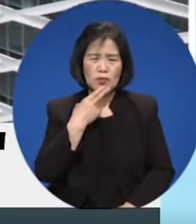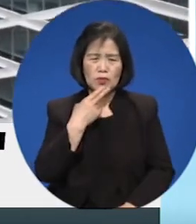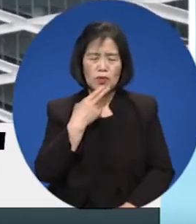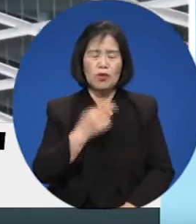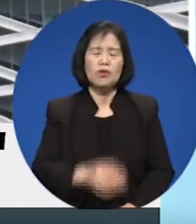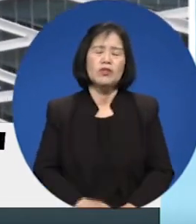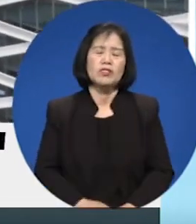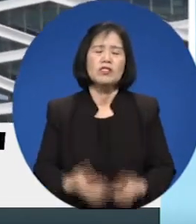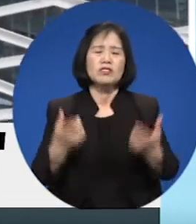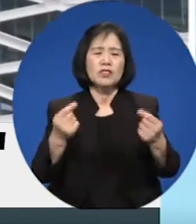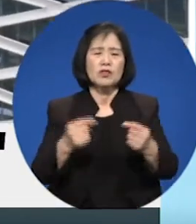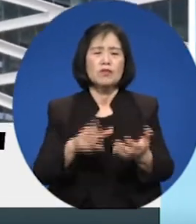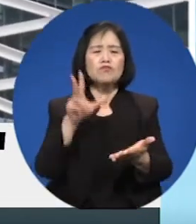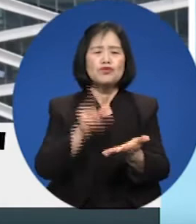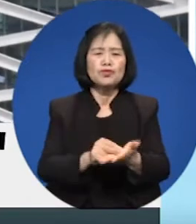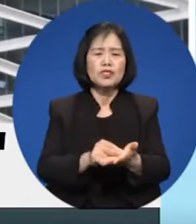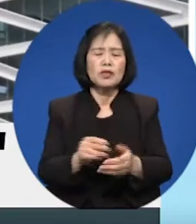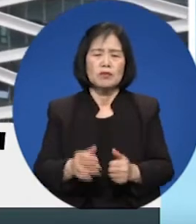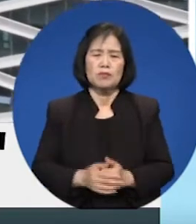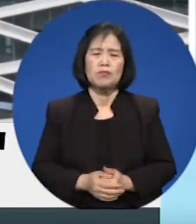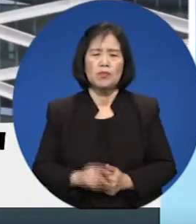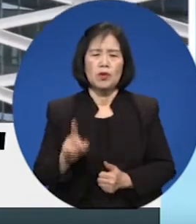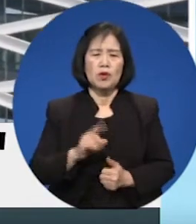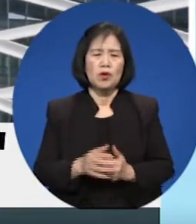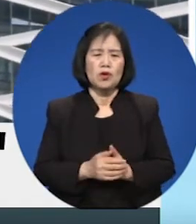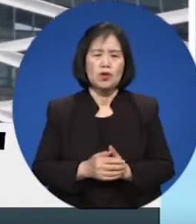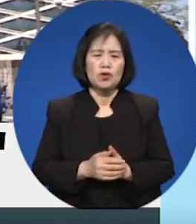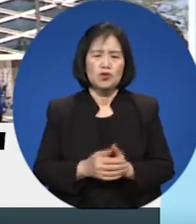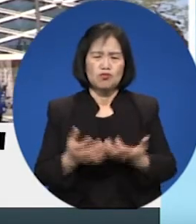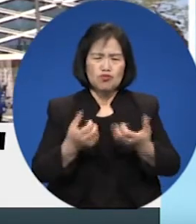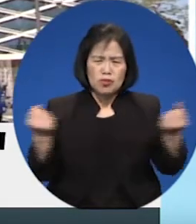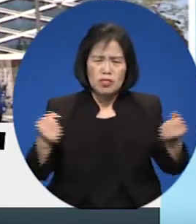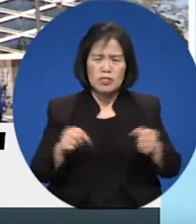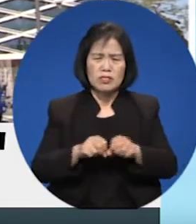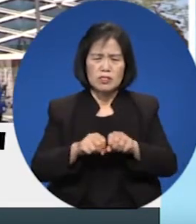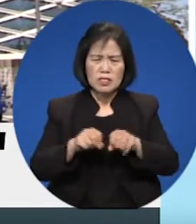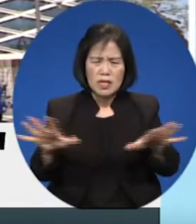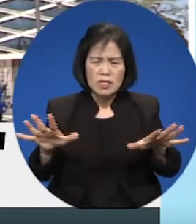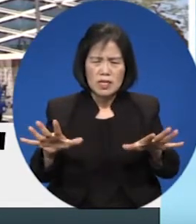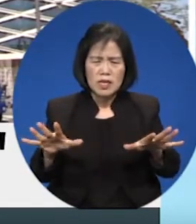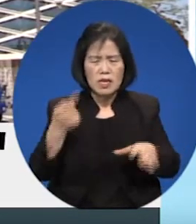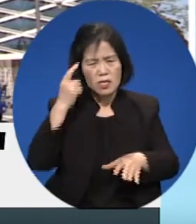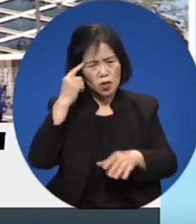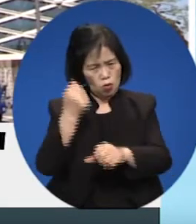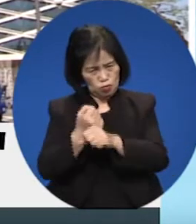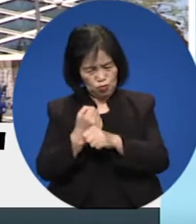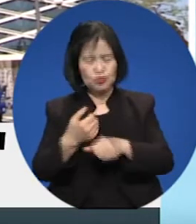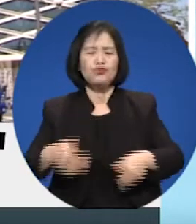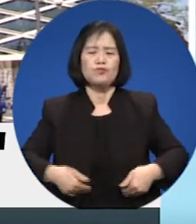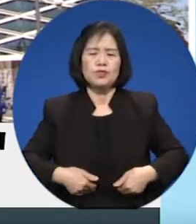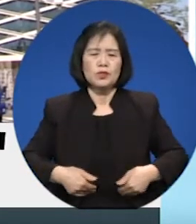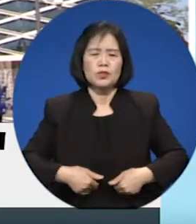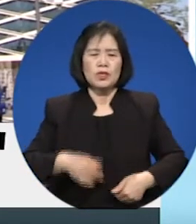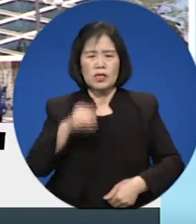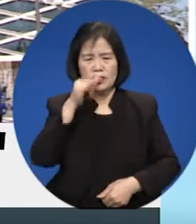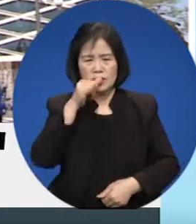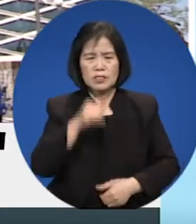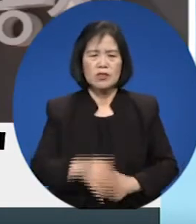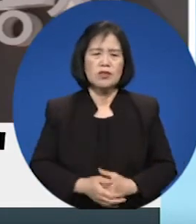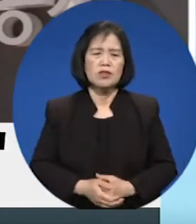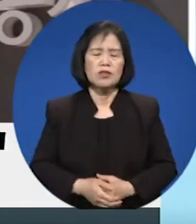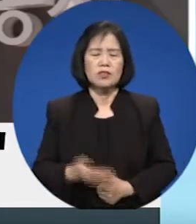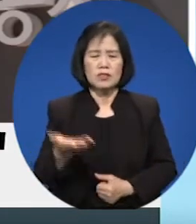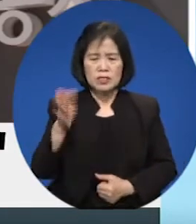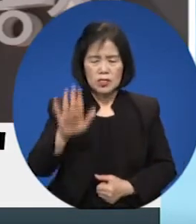지만 문제는 이거에 어떤 분리 나던지 해 차 라든지 이런 부분들은 좀 연구를 해 볼 필요가 분명히 있다 라고 저는 봐요 어